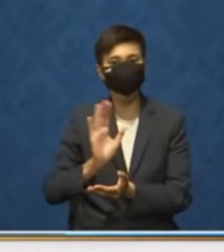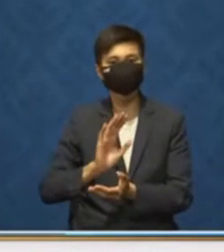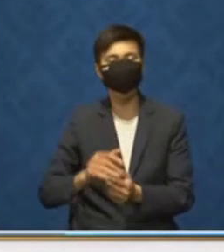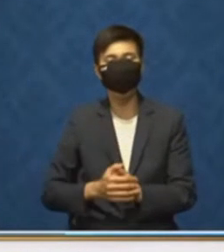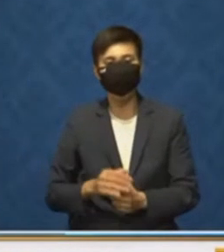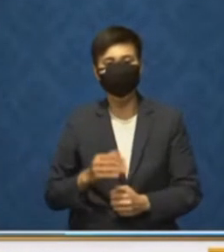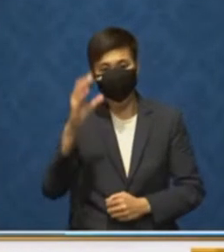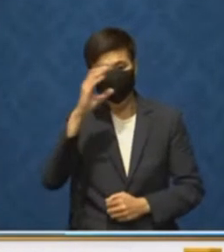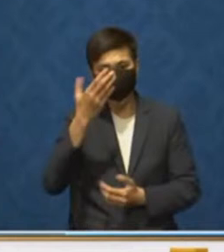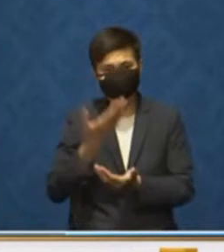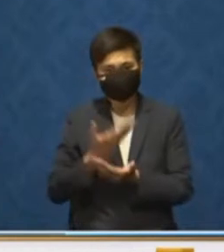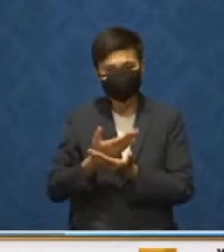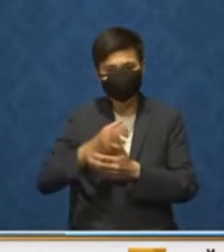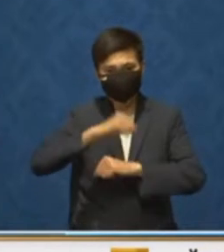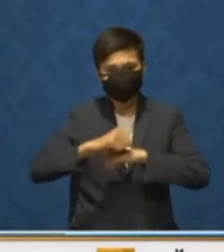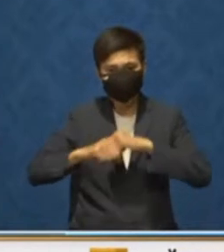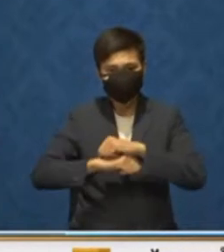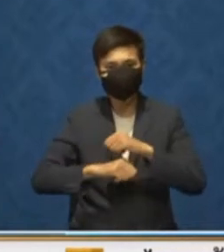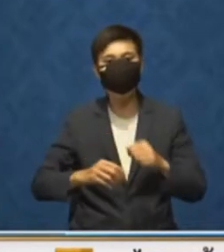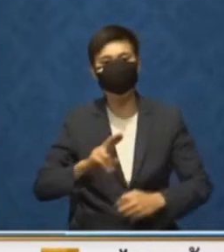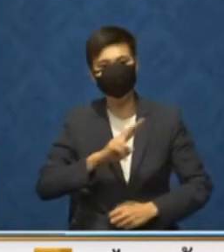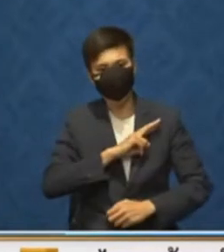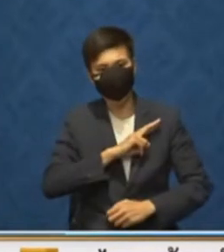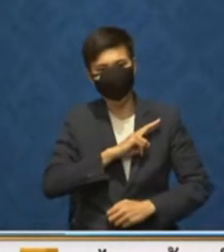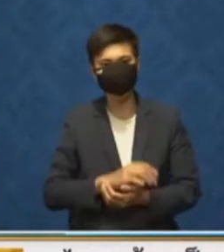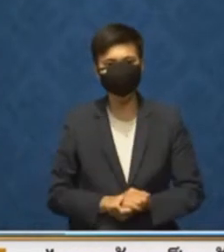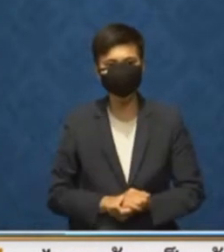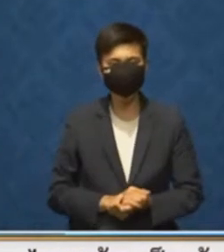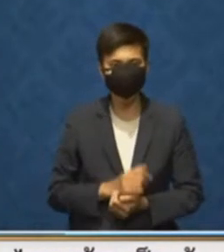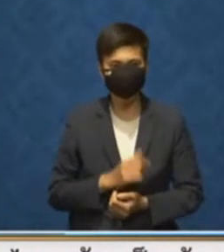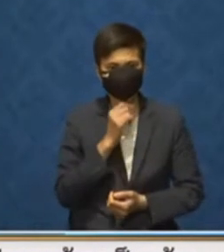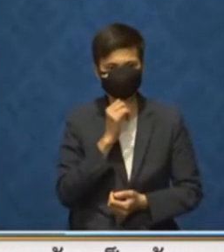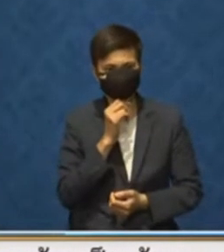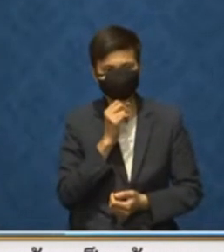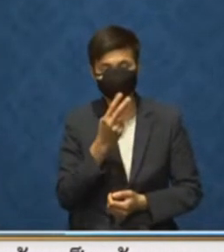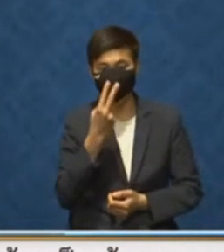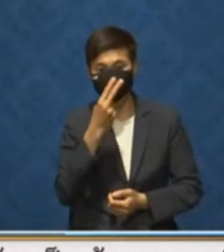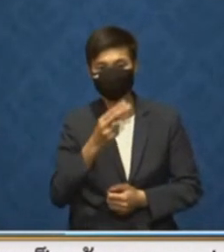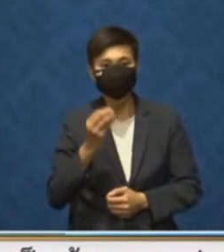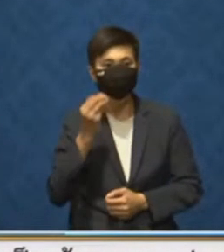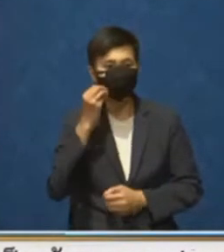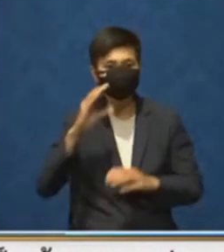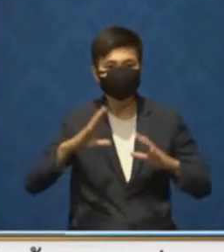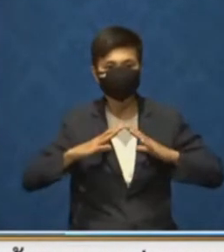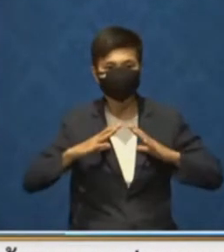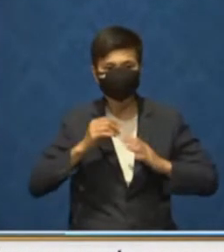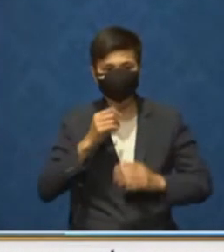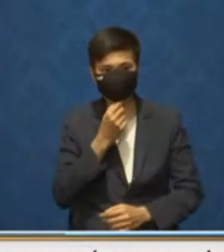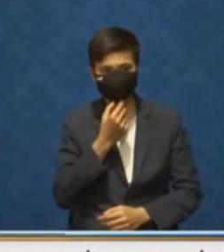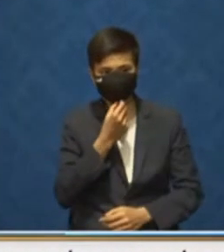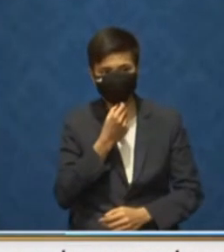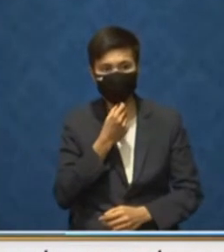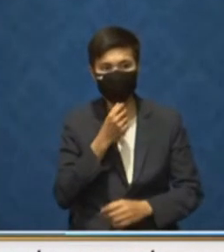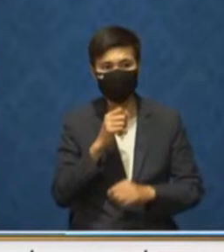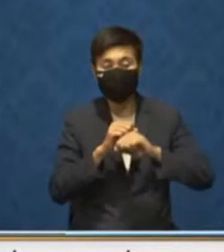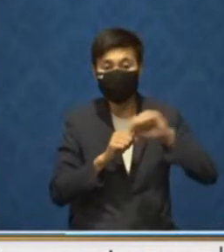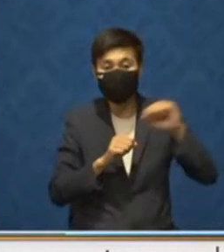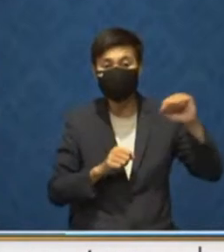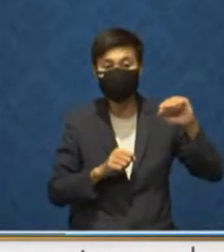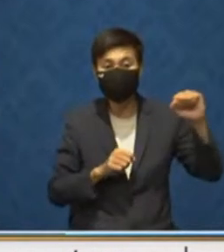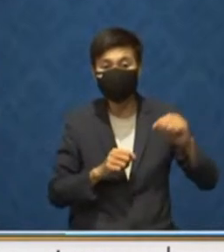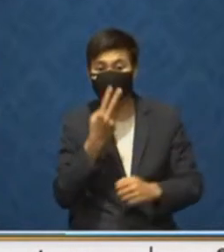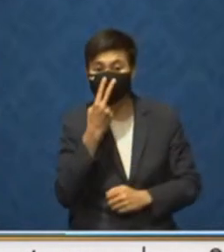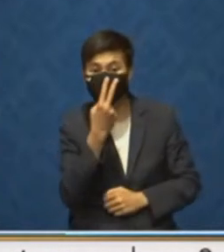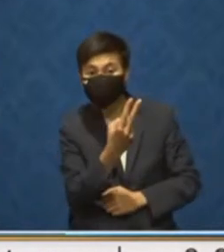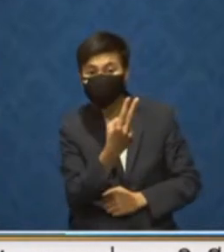อ่ะดูดูสโมสรนะครับลงไปดูบ้านพักต่างซ้ายมือ